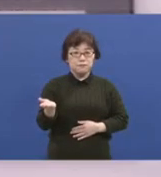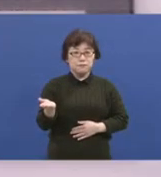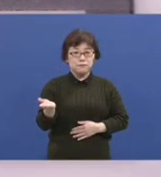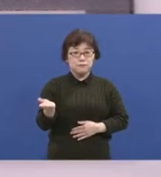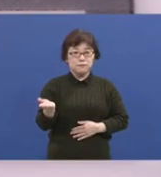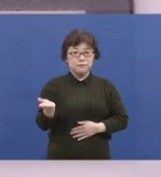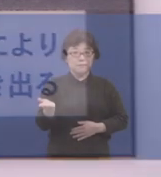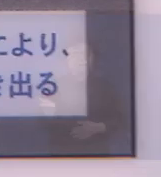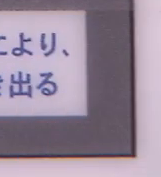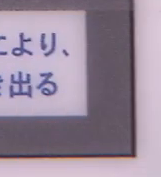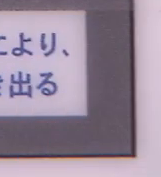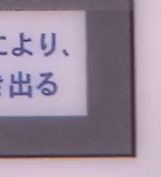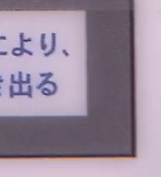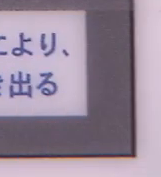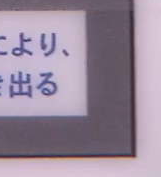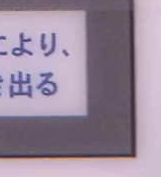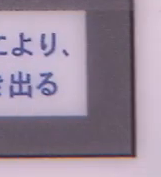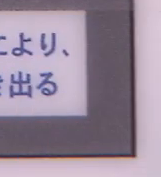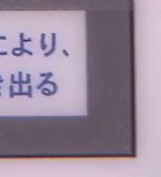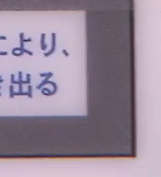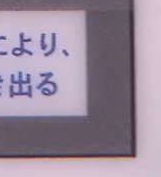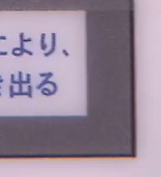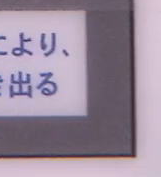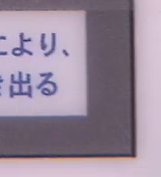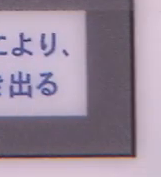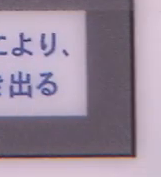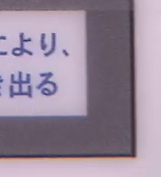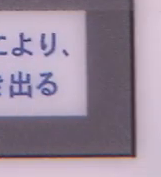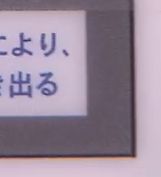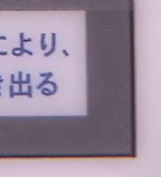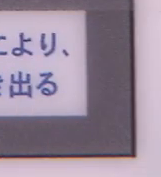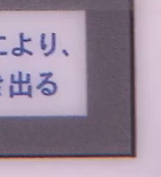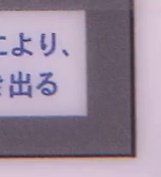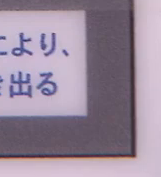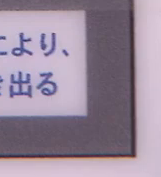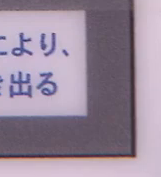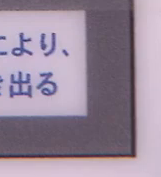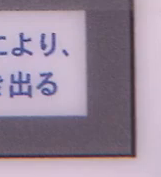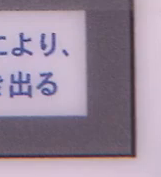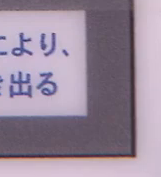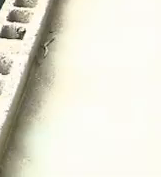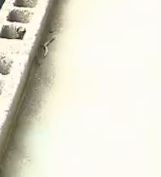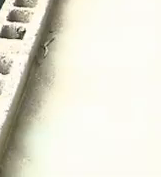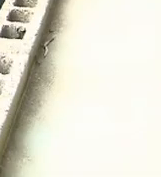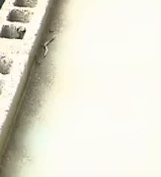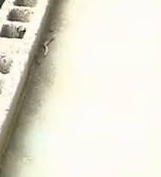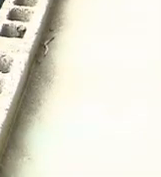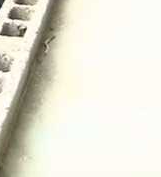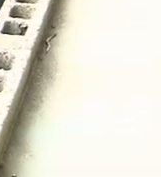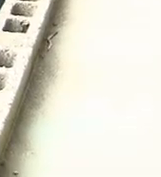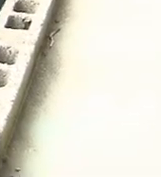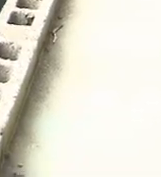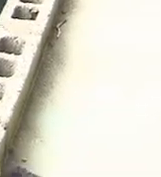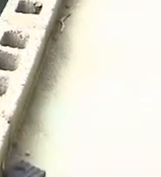そして西山川の下をくぐり、逆採本の原理により再び地上に出てきます。